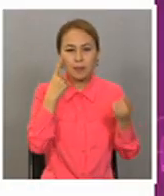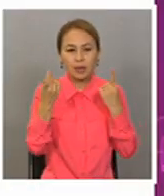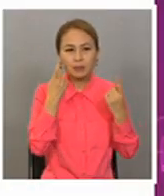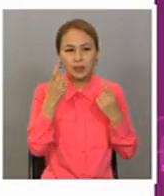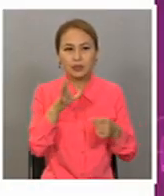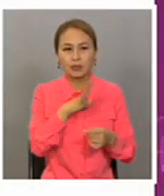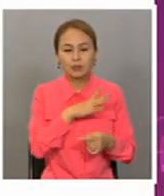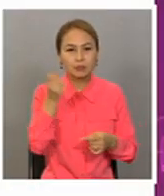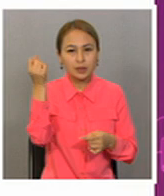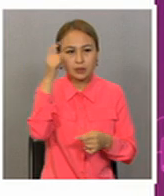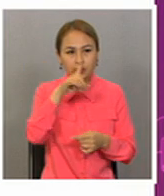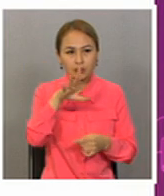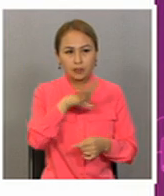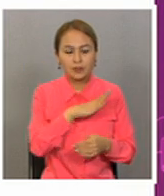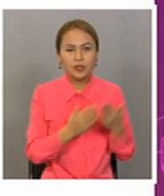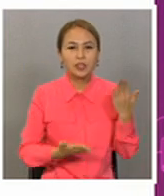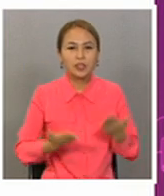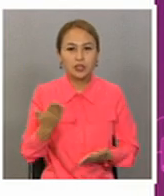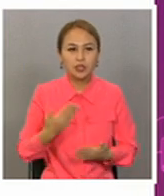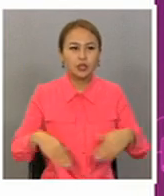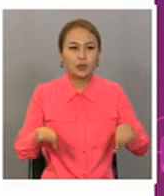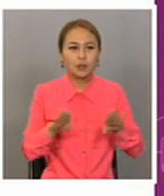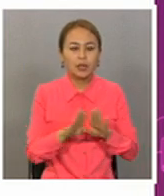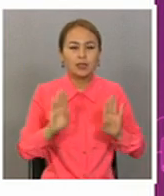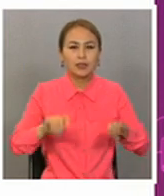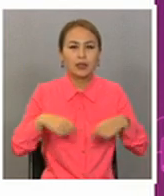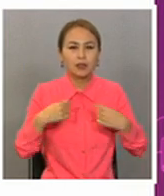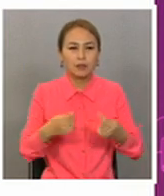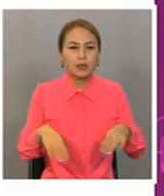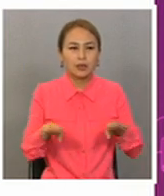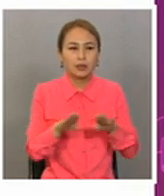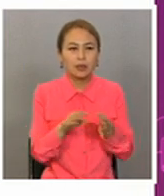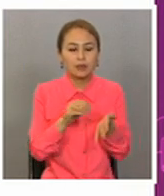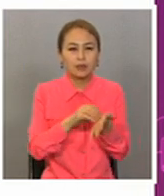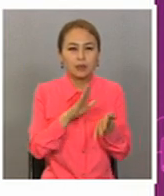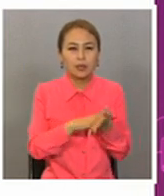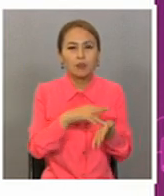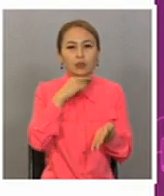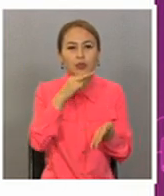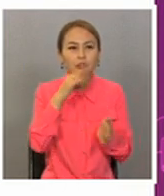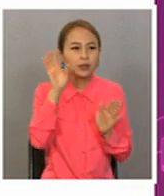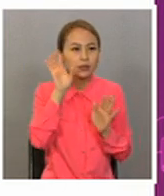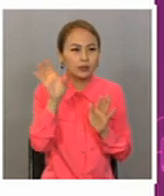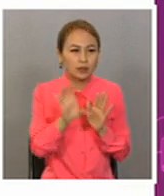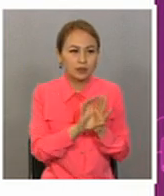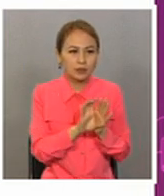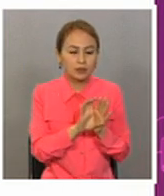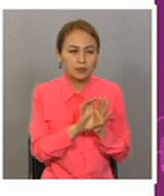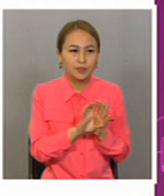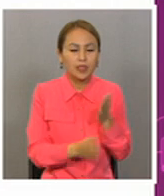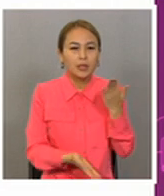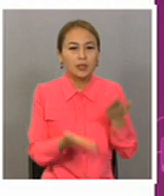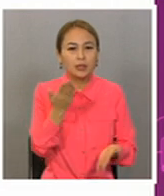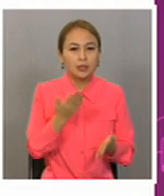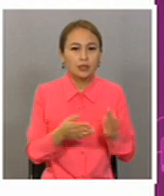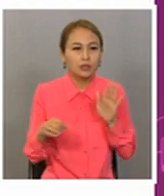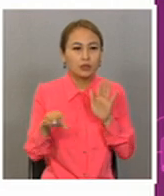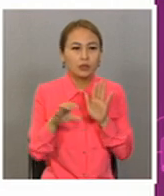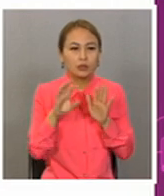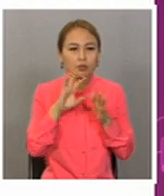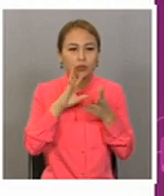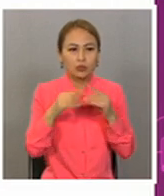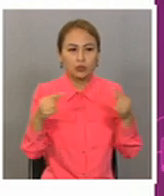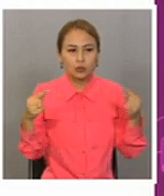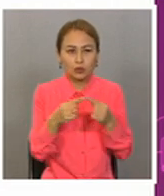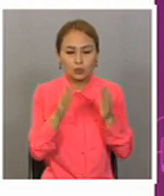білдіңдер. Ендеше, берілген тұжырымдарды мұқият тыңдаңдар. Егер тұжырым дұрыс болса,